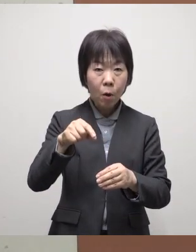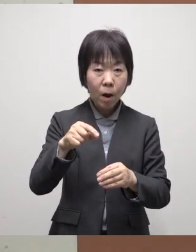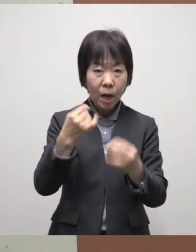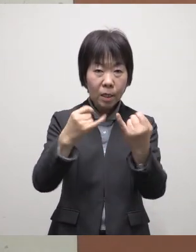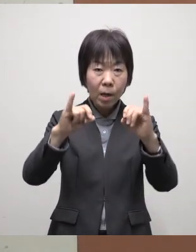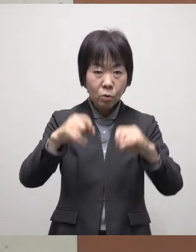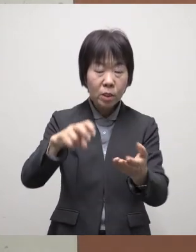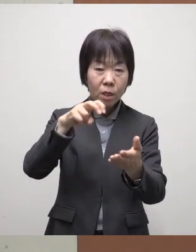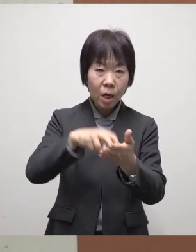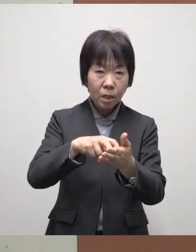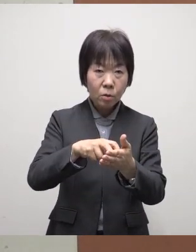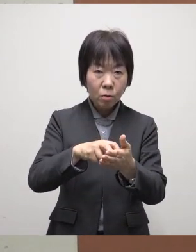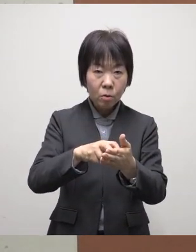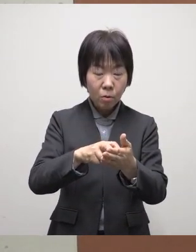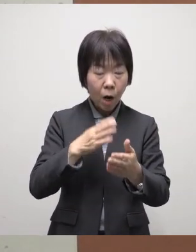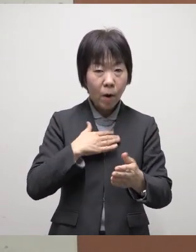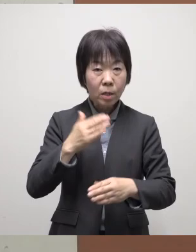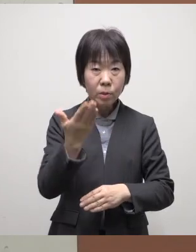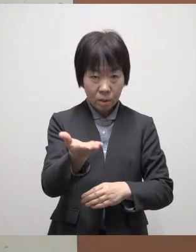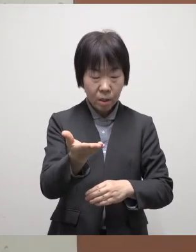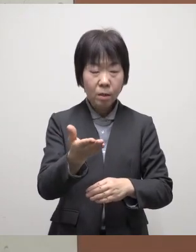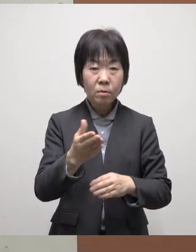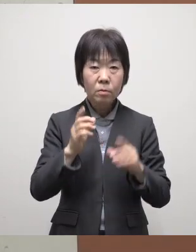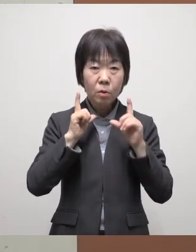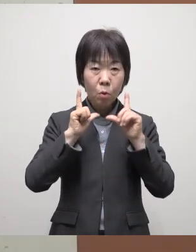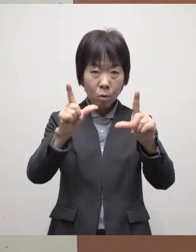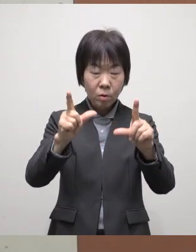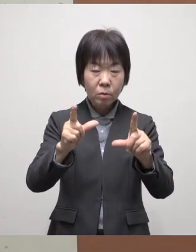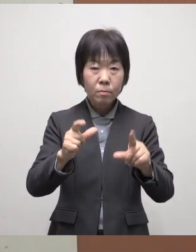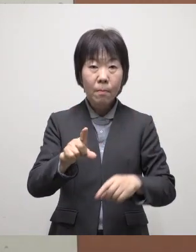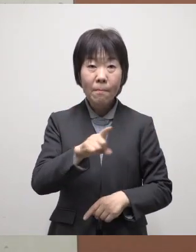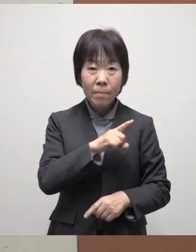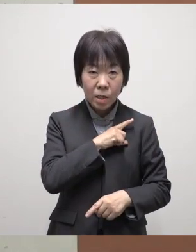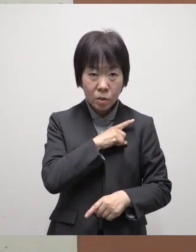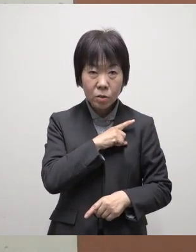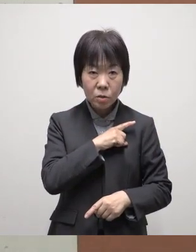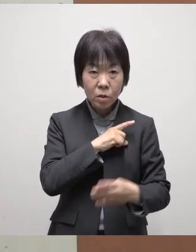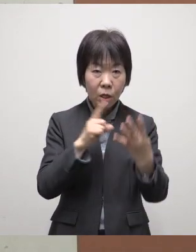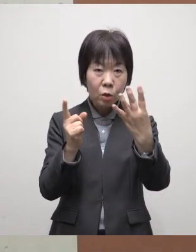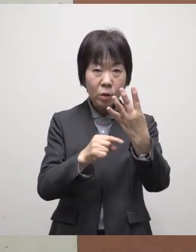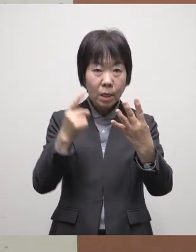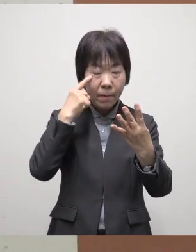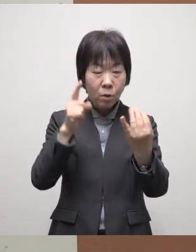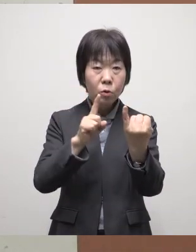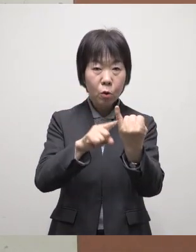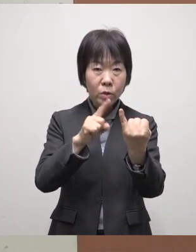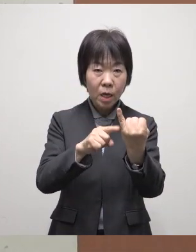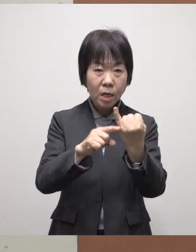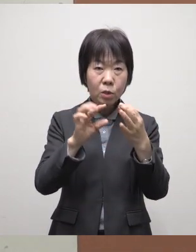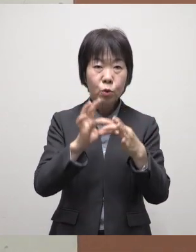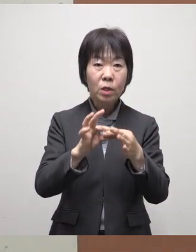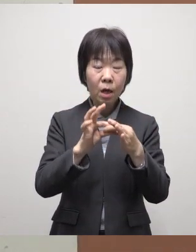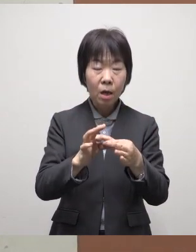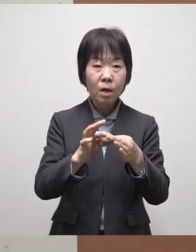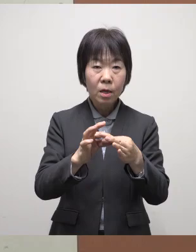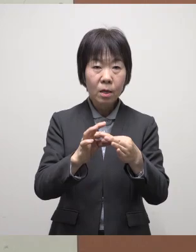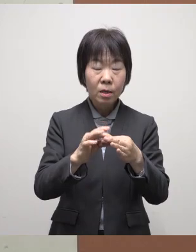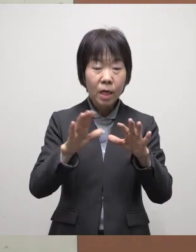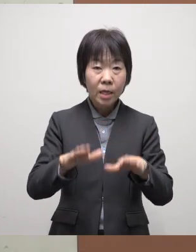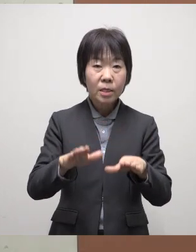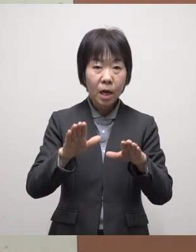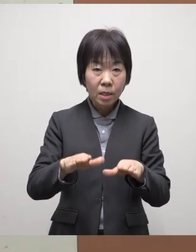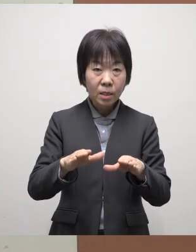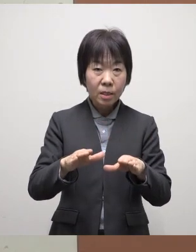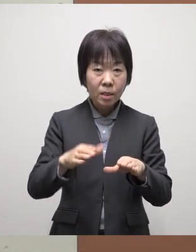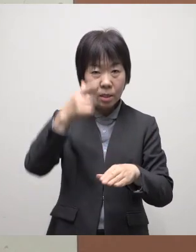参加したとかそういうことは分かっているでしょうまず4例目の女性の方でありますが現在